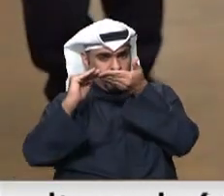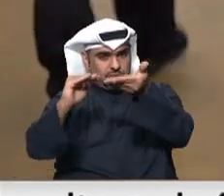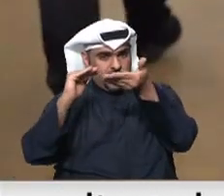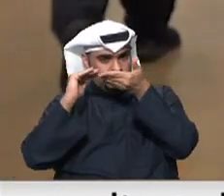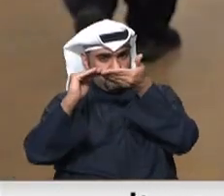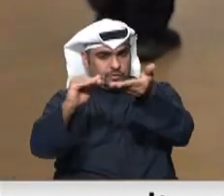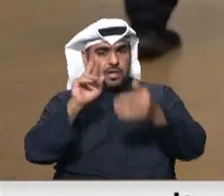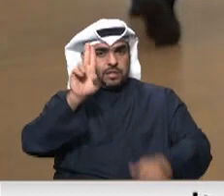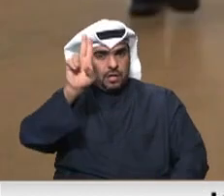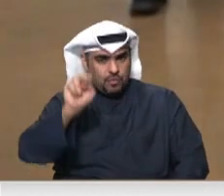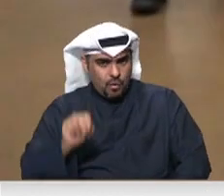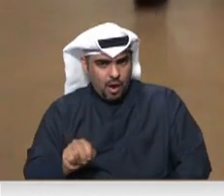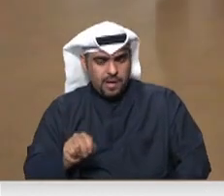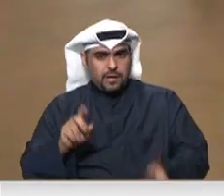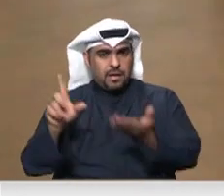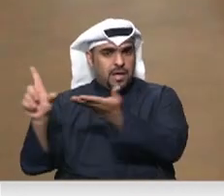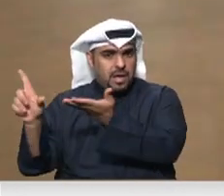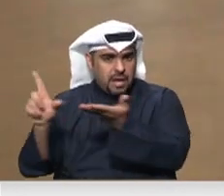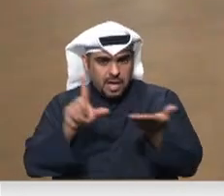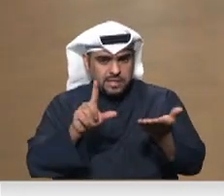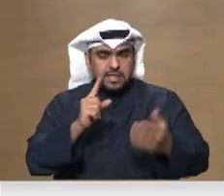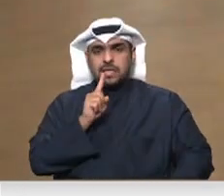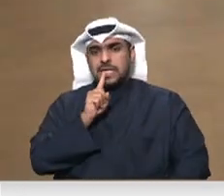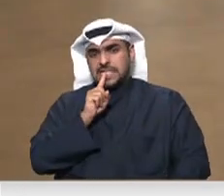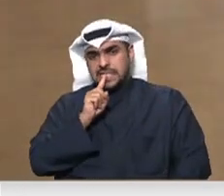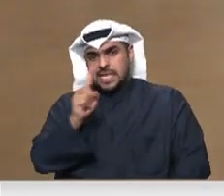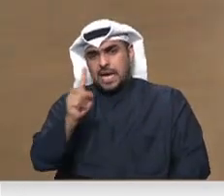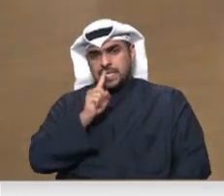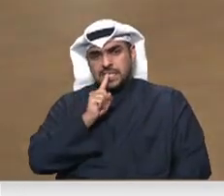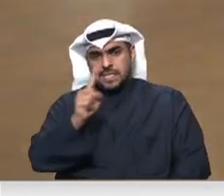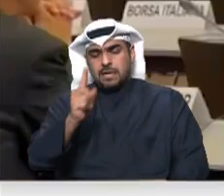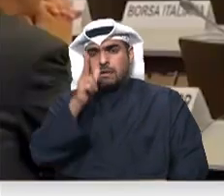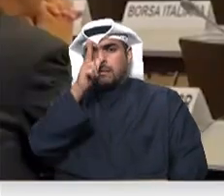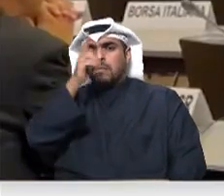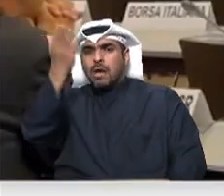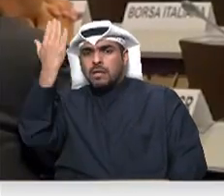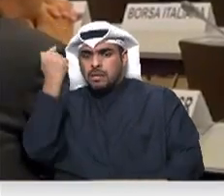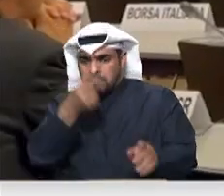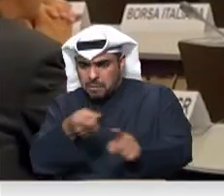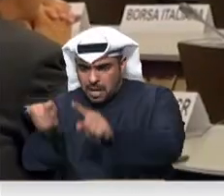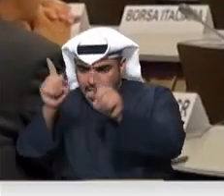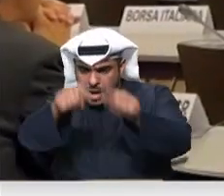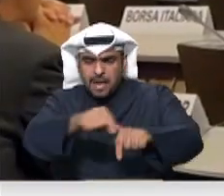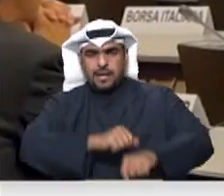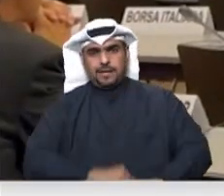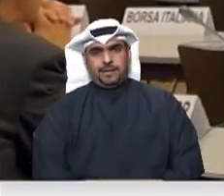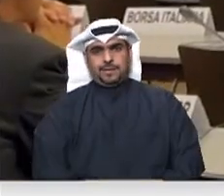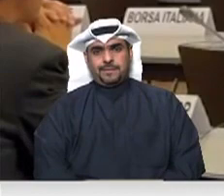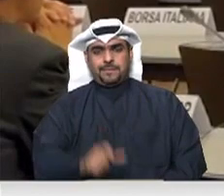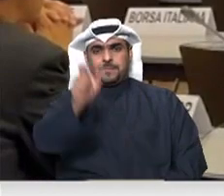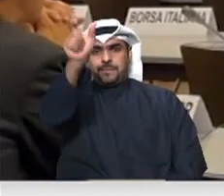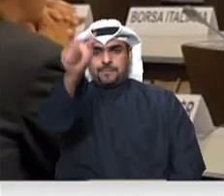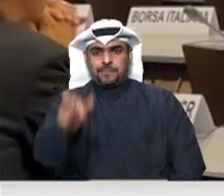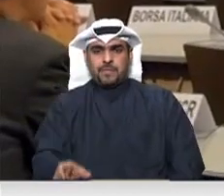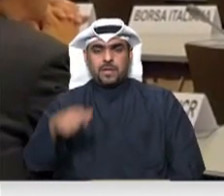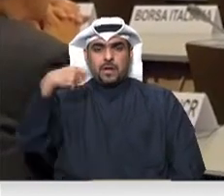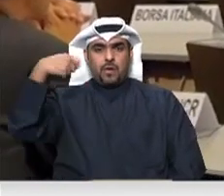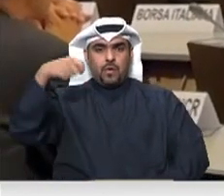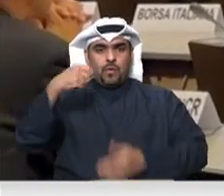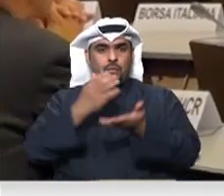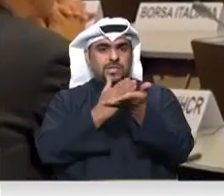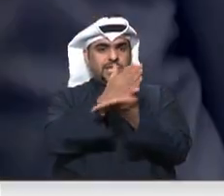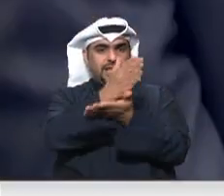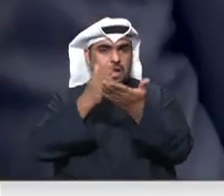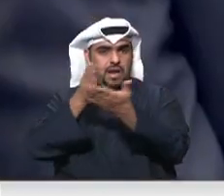لليونتسيار، وليس فقط سنويا وإنما على مدار السنوات الطويلة. معالي وزير الخارجية رفض سيناريوهات